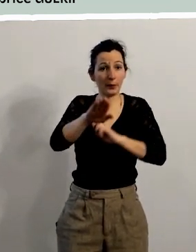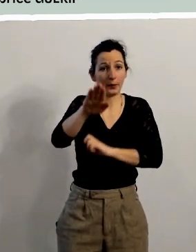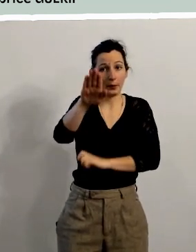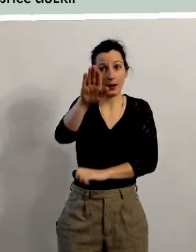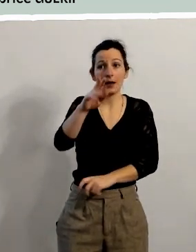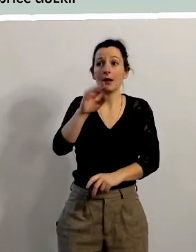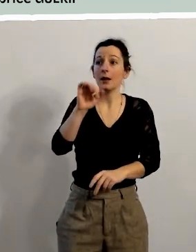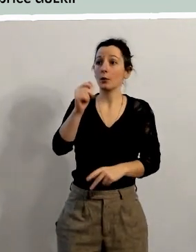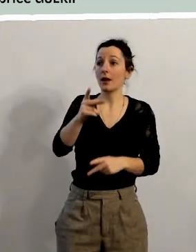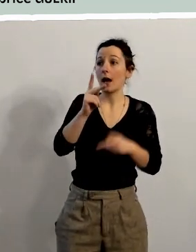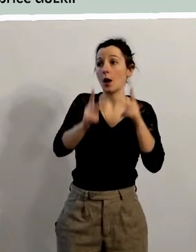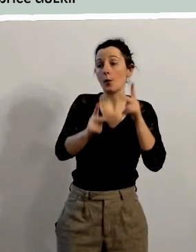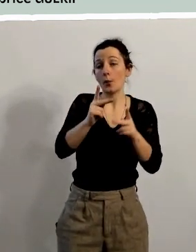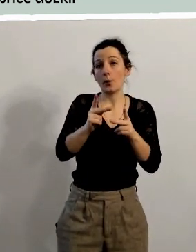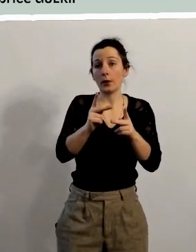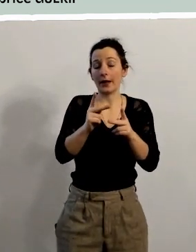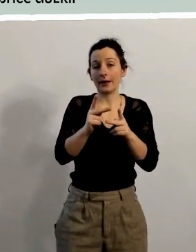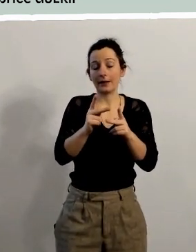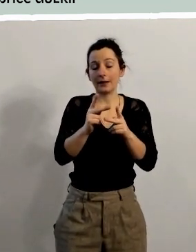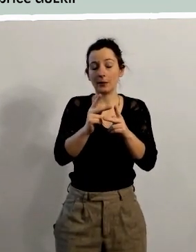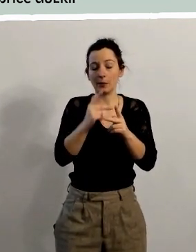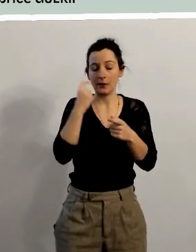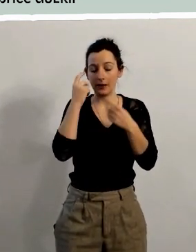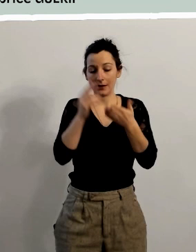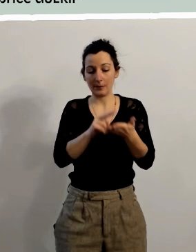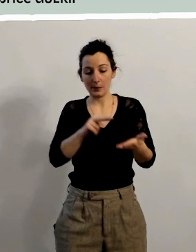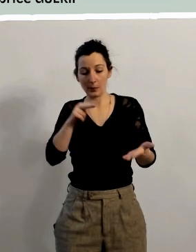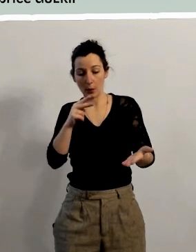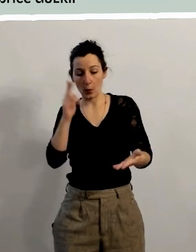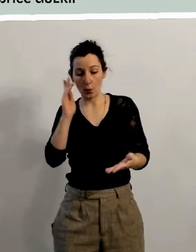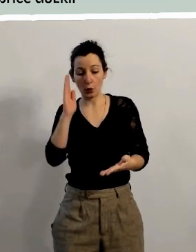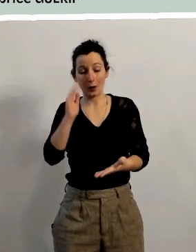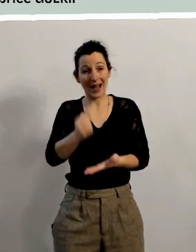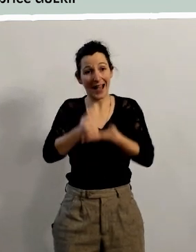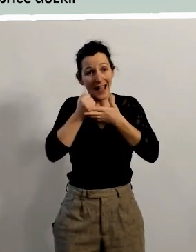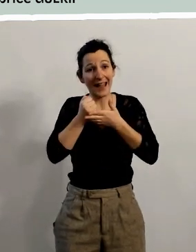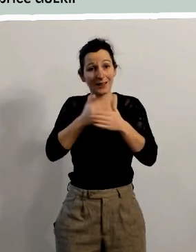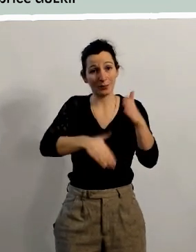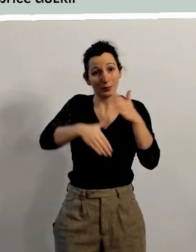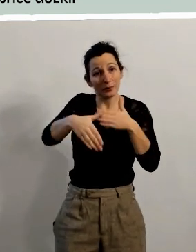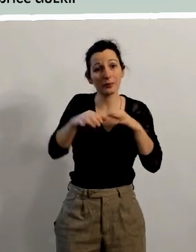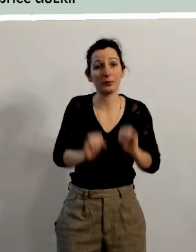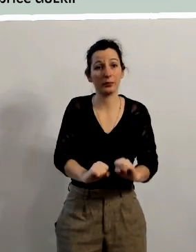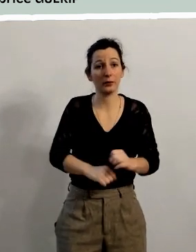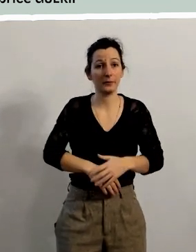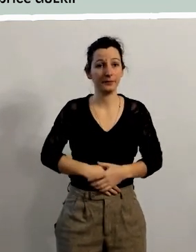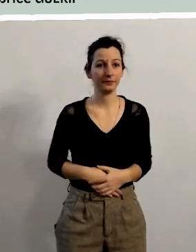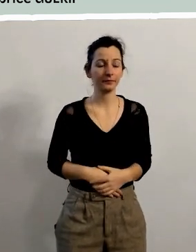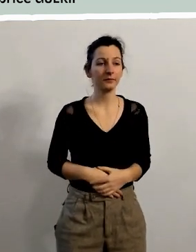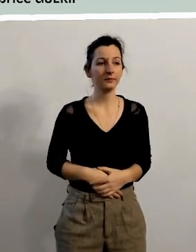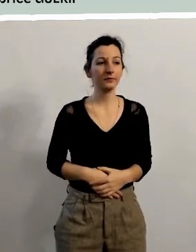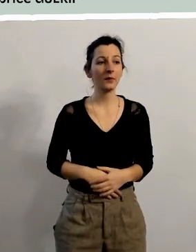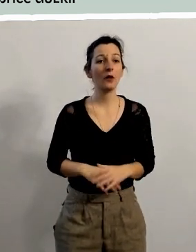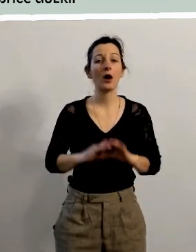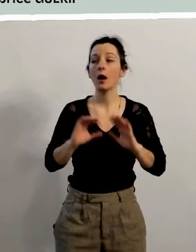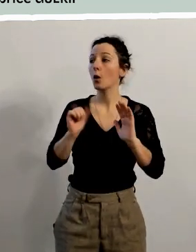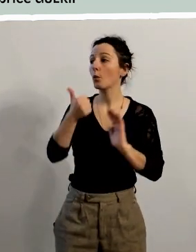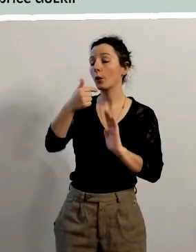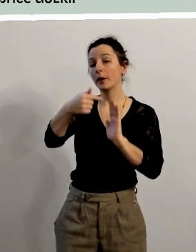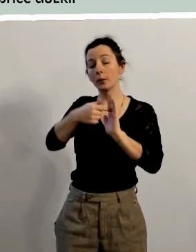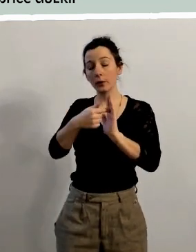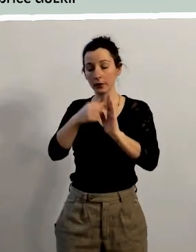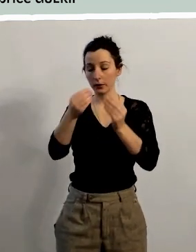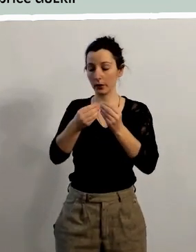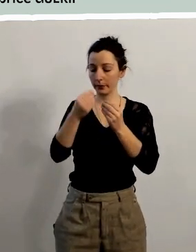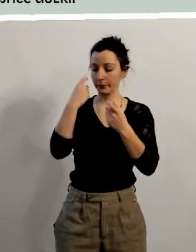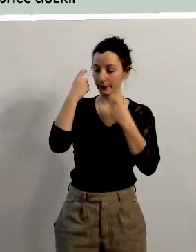a peut-être besoin de plus en plus d'une aide pour faire des bébés. Donc voilà un petit peu les premiers points qui peuvent être un